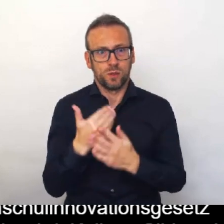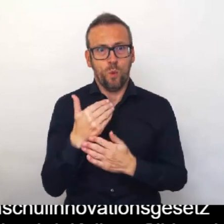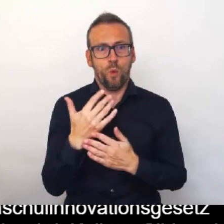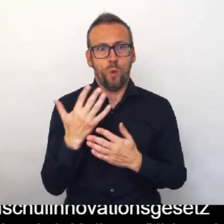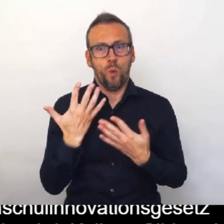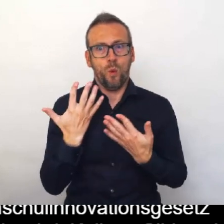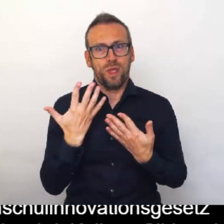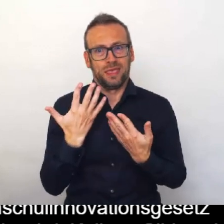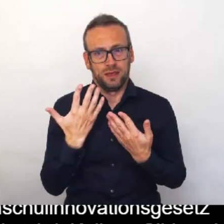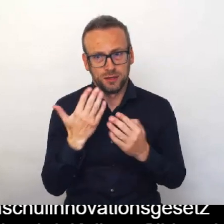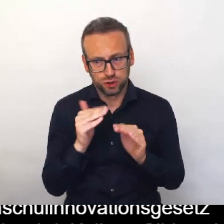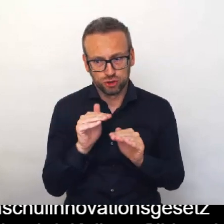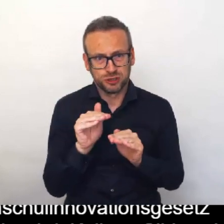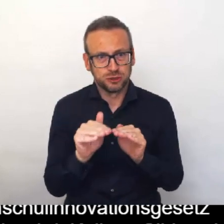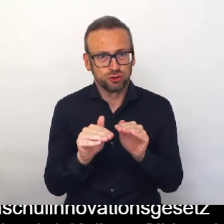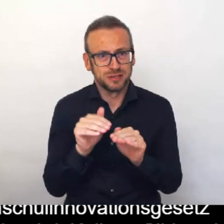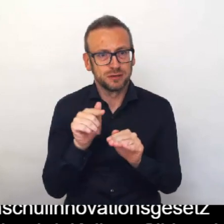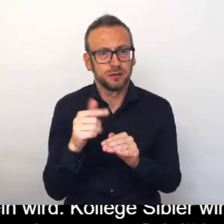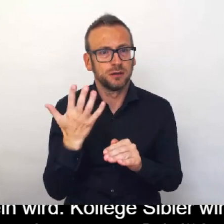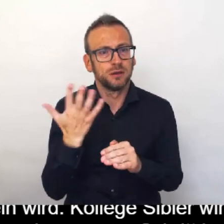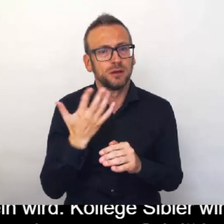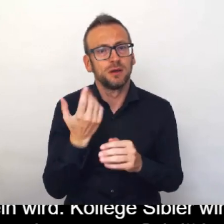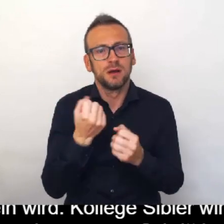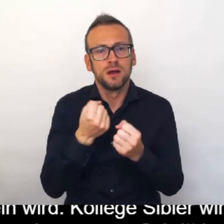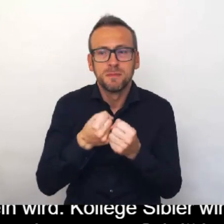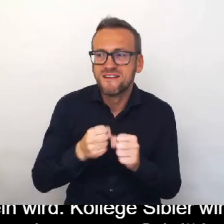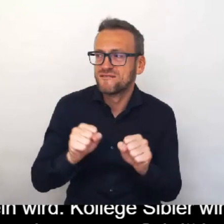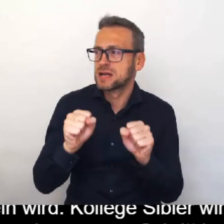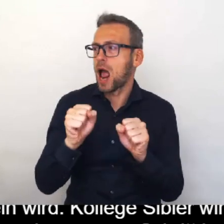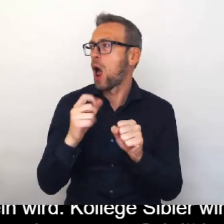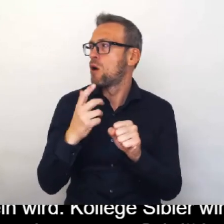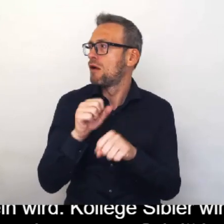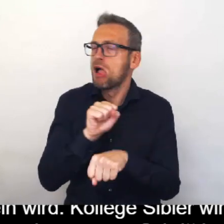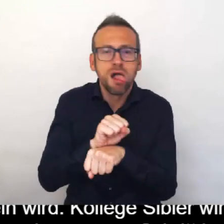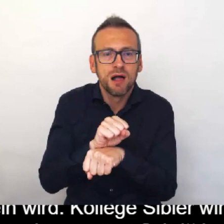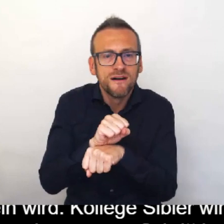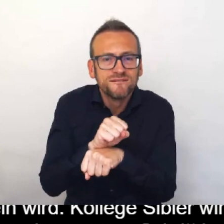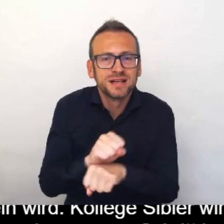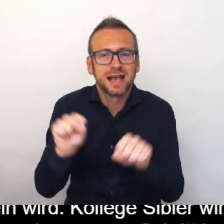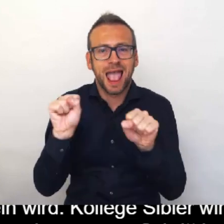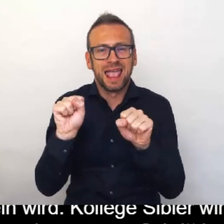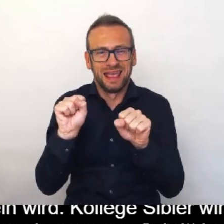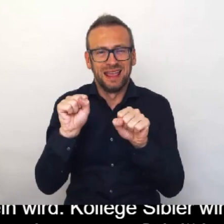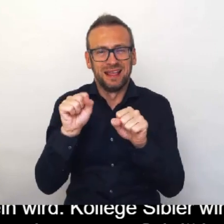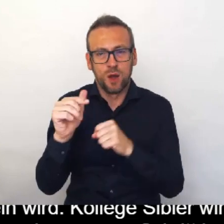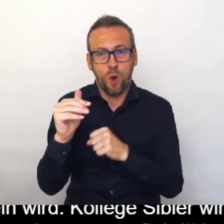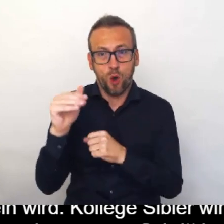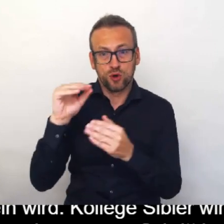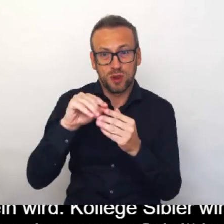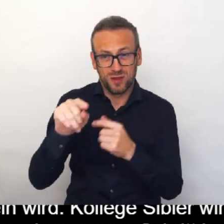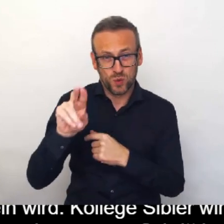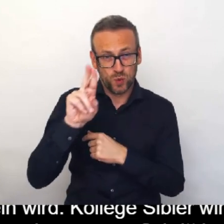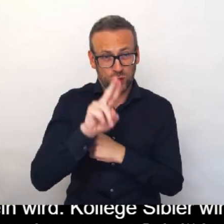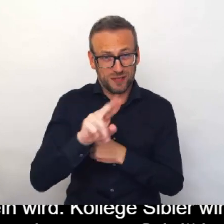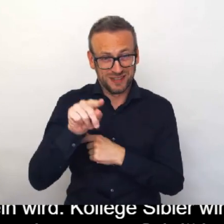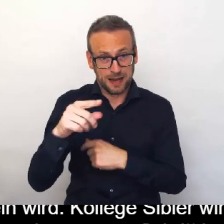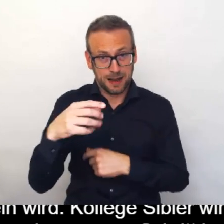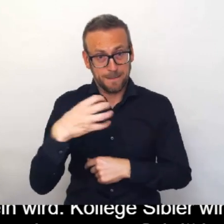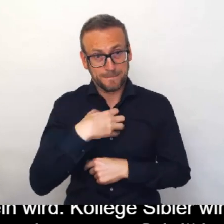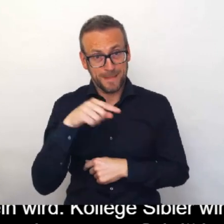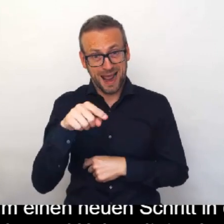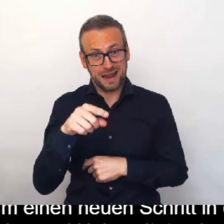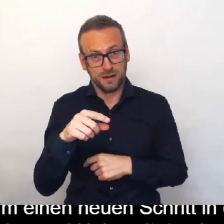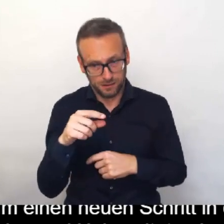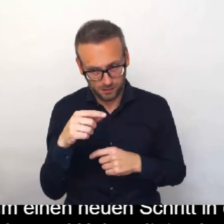und viele dieser Fragen. Es ist klar, das europäische Wissensdreieck besteht aus Forschung, Lehre und Transfer,